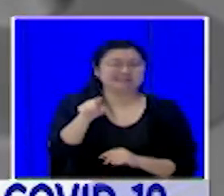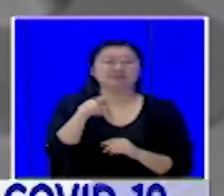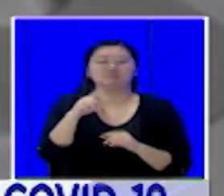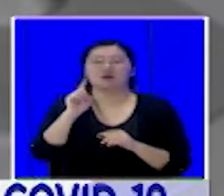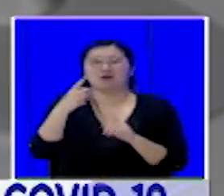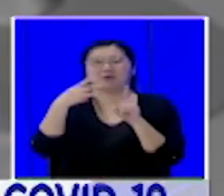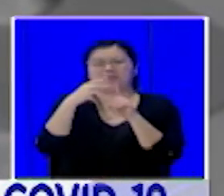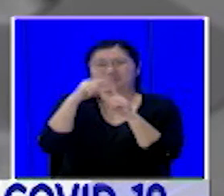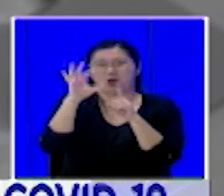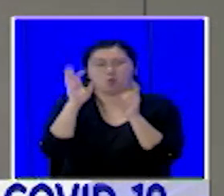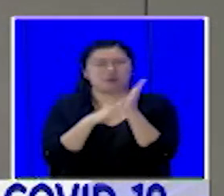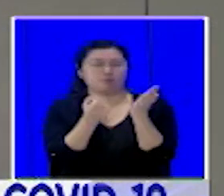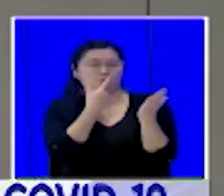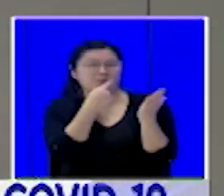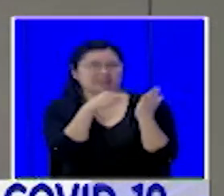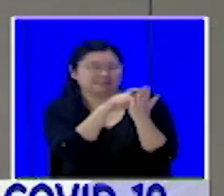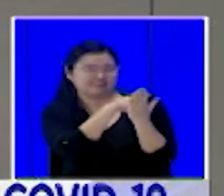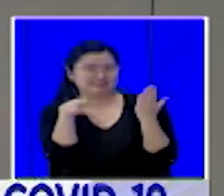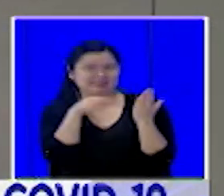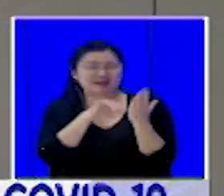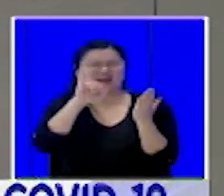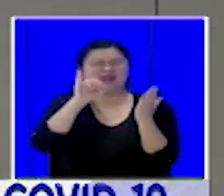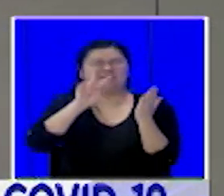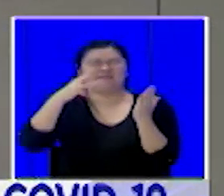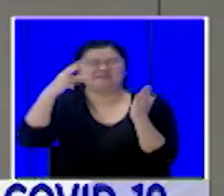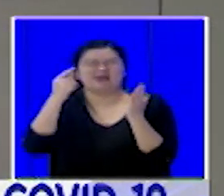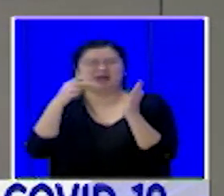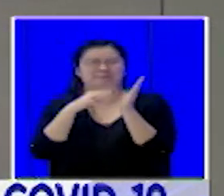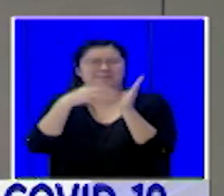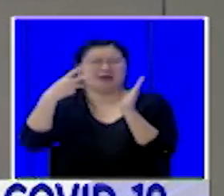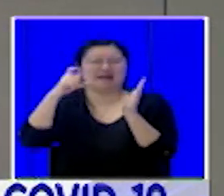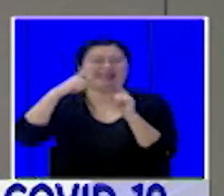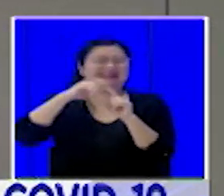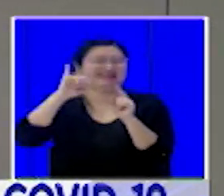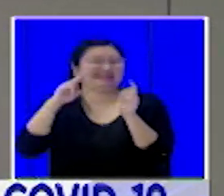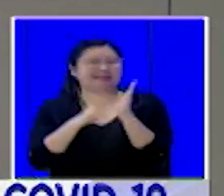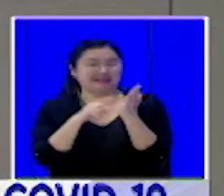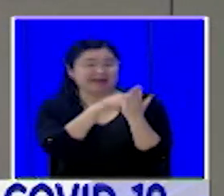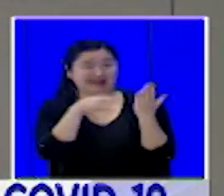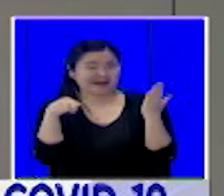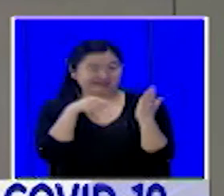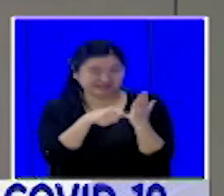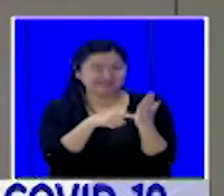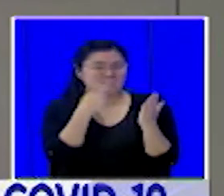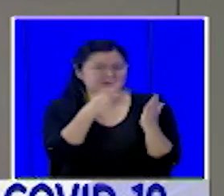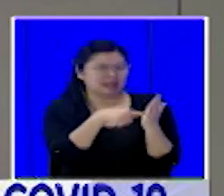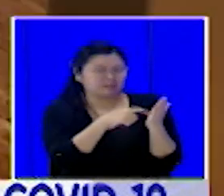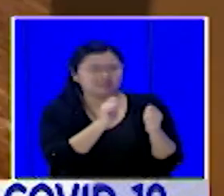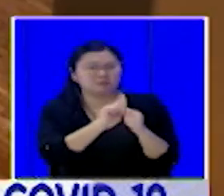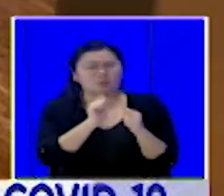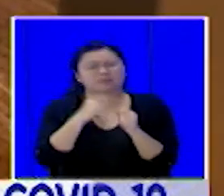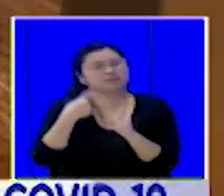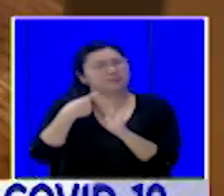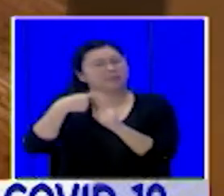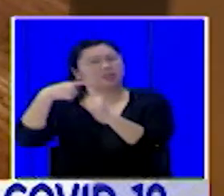dekat, perusahaan obat tersebut akan memproduksi sebanyak 4 juta tablet setiap bulan. Namun pernyataan Erick Thohir ini menuai polemik. Sejumlah kalangan mempertanyakan